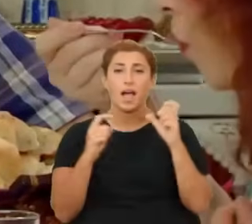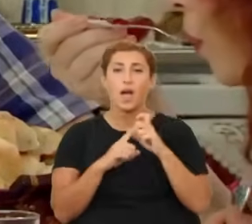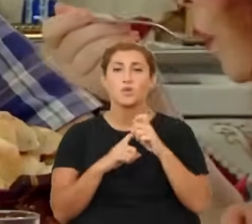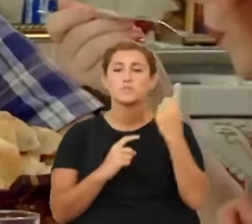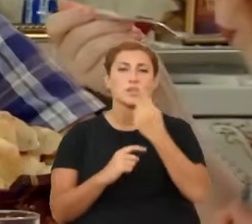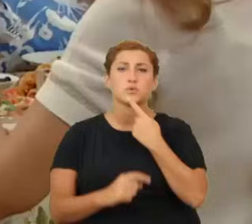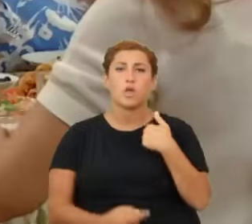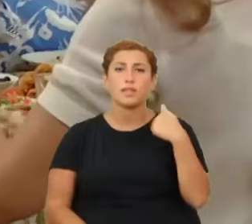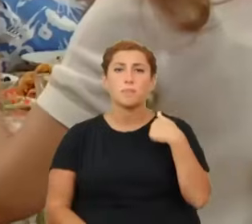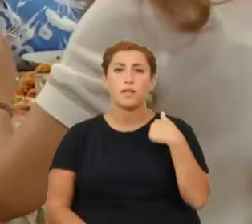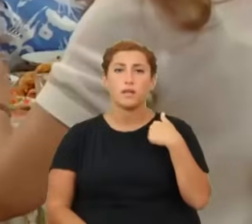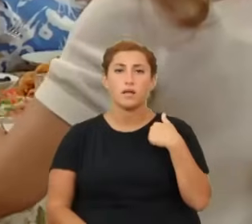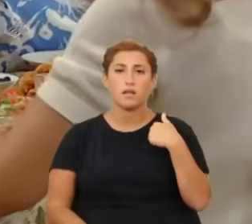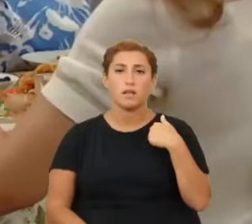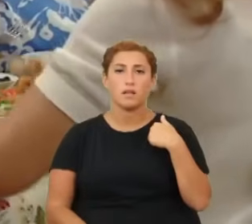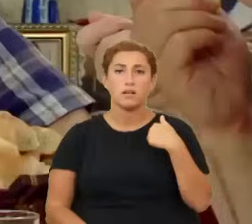Ergun bir şey söyledi bana.